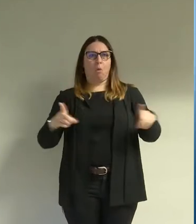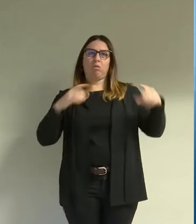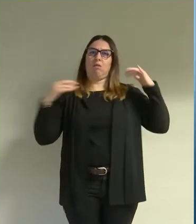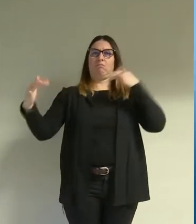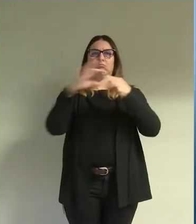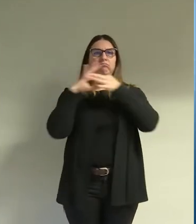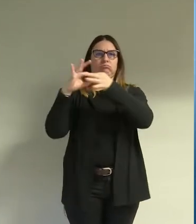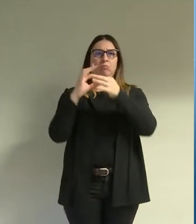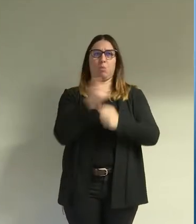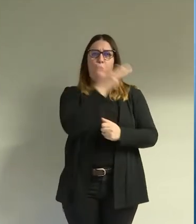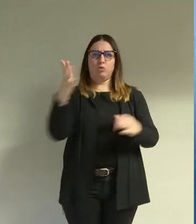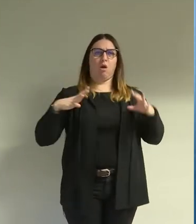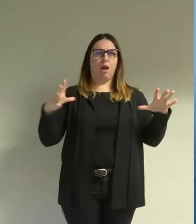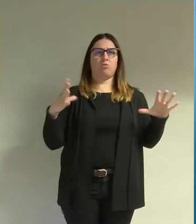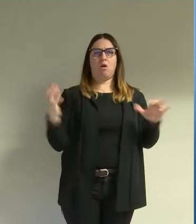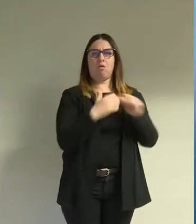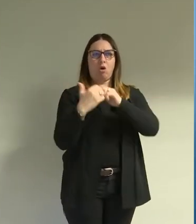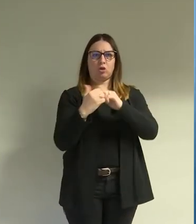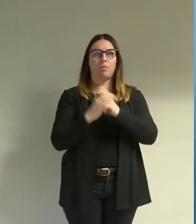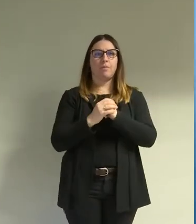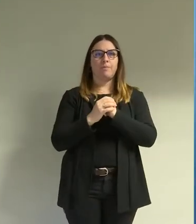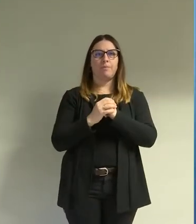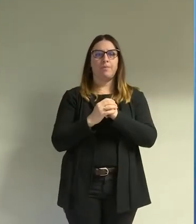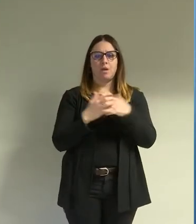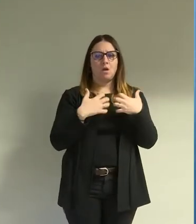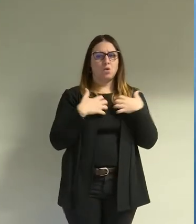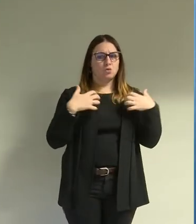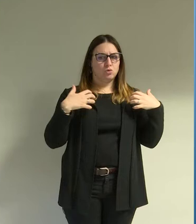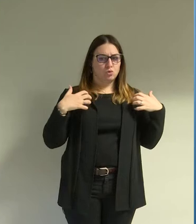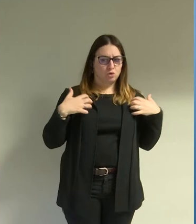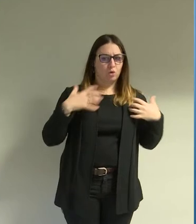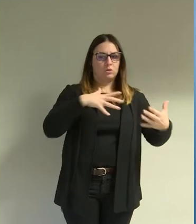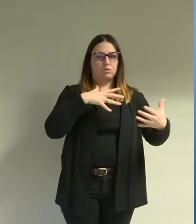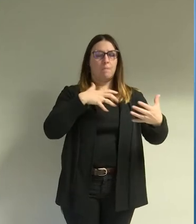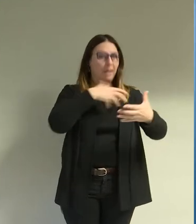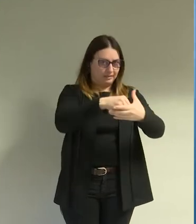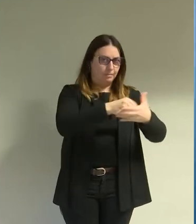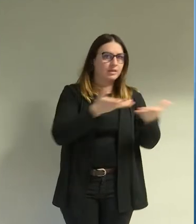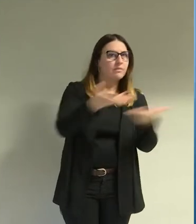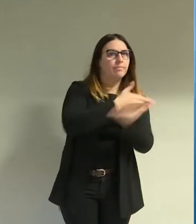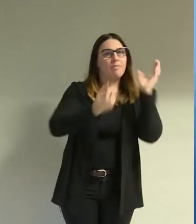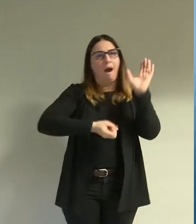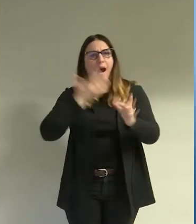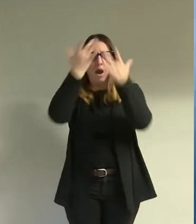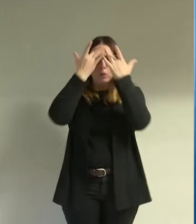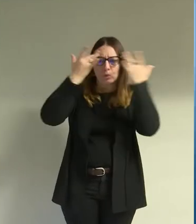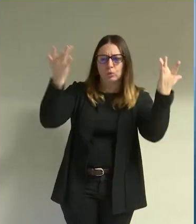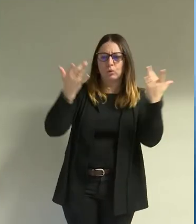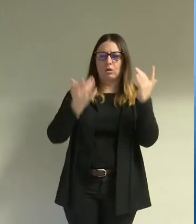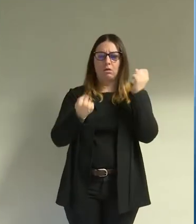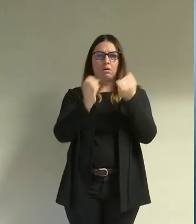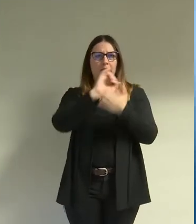elle s'ancre dans la science participative dans l'éducation populaire dans les arts et la culture dans le design